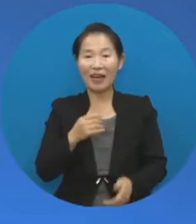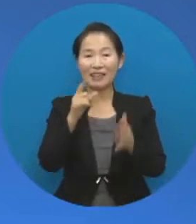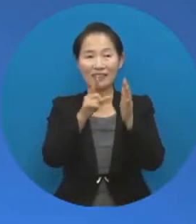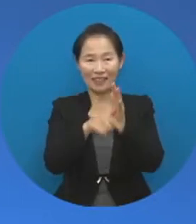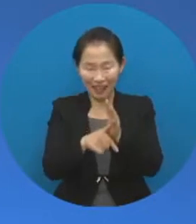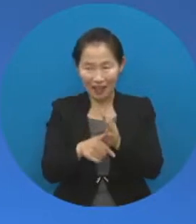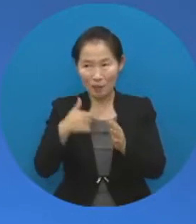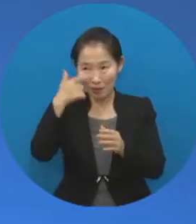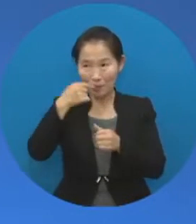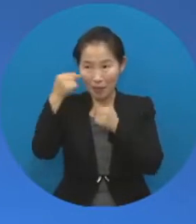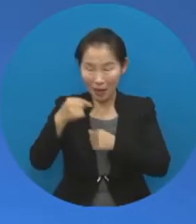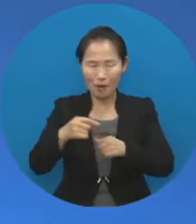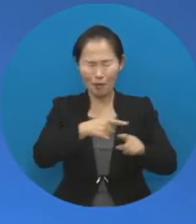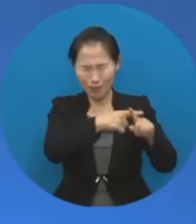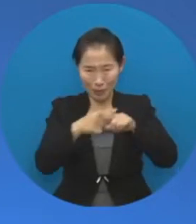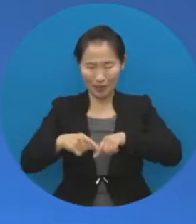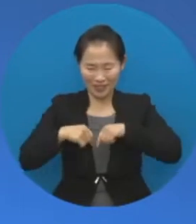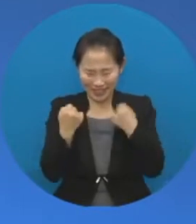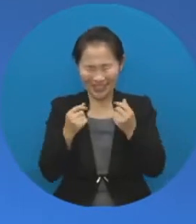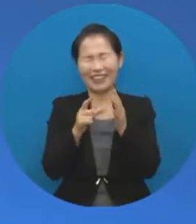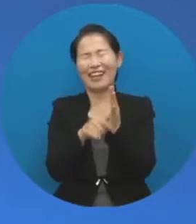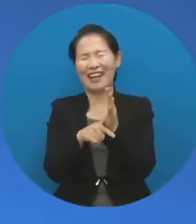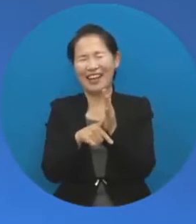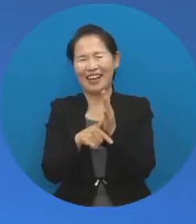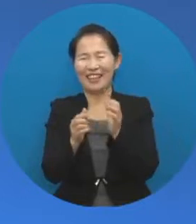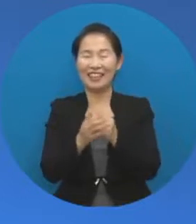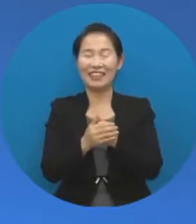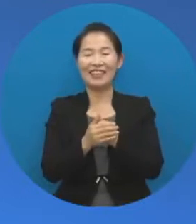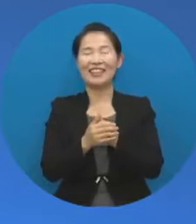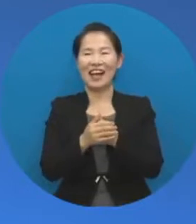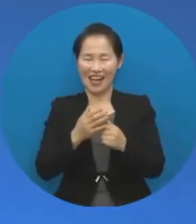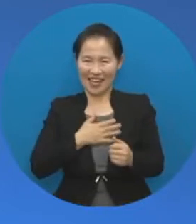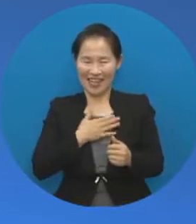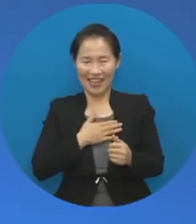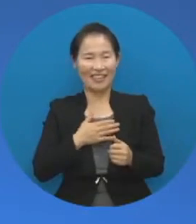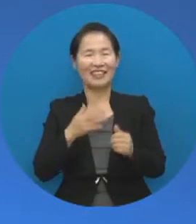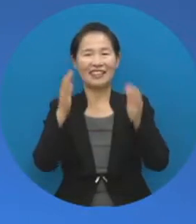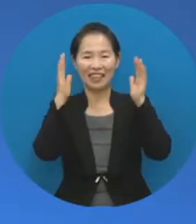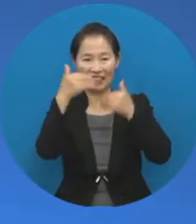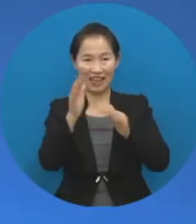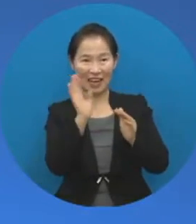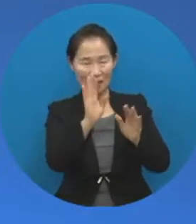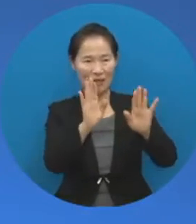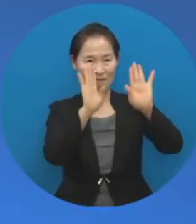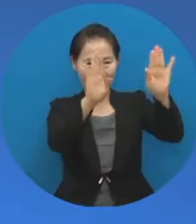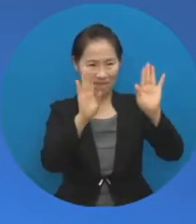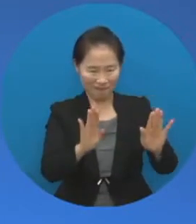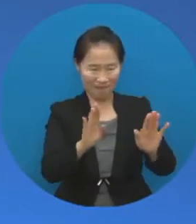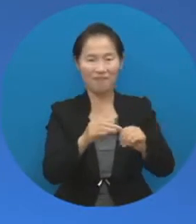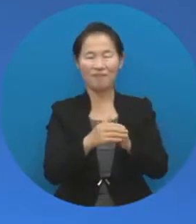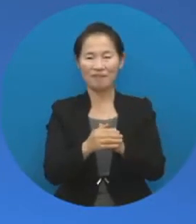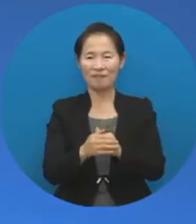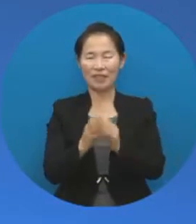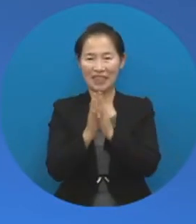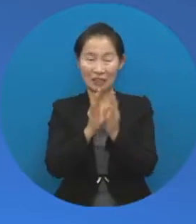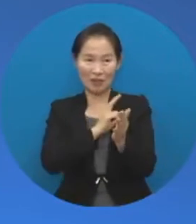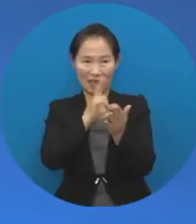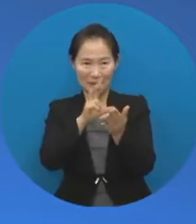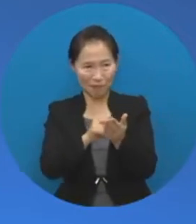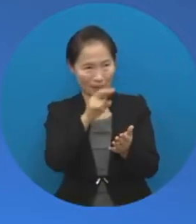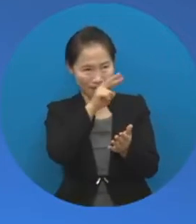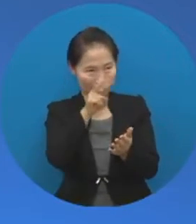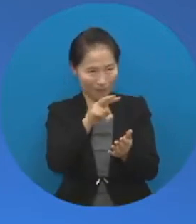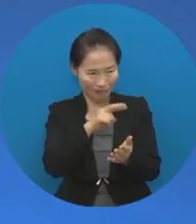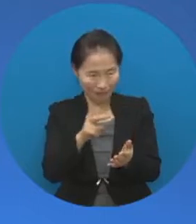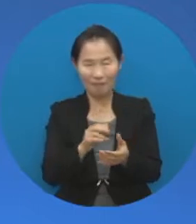같아요. 그래서 제가 책상 앞에 꼭 붙여놨어요. 그리고 이제 그 꿈을 놓고 이제